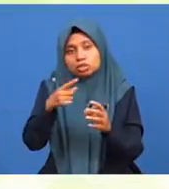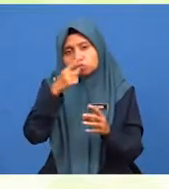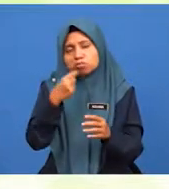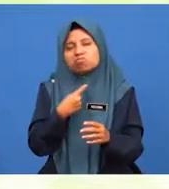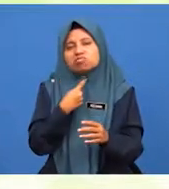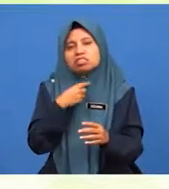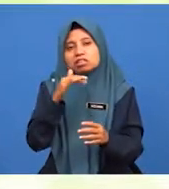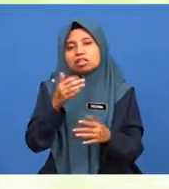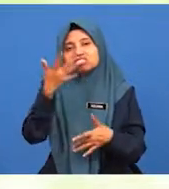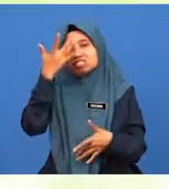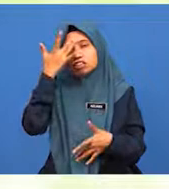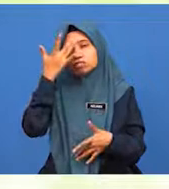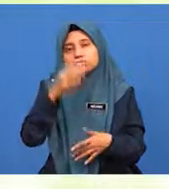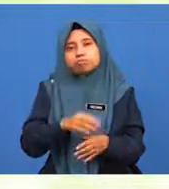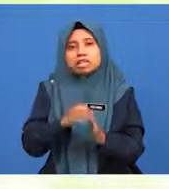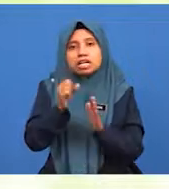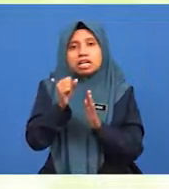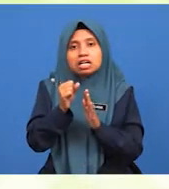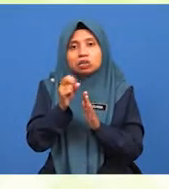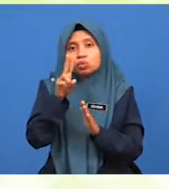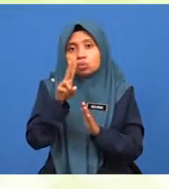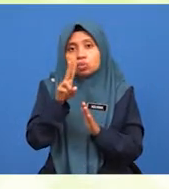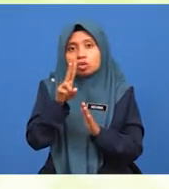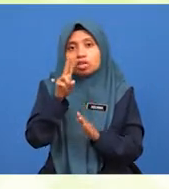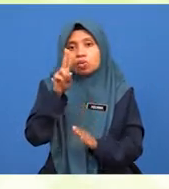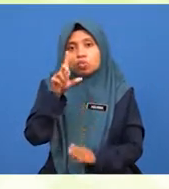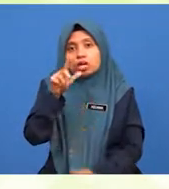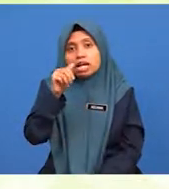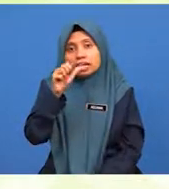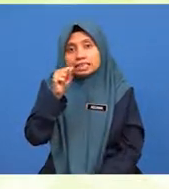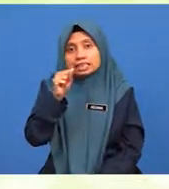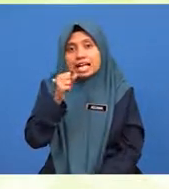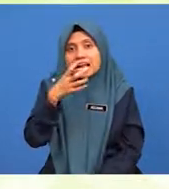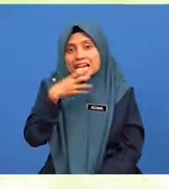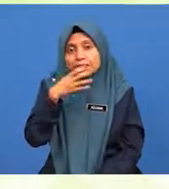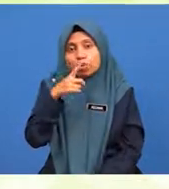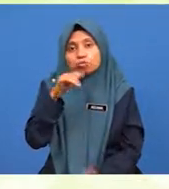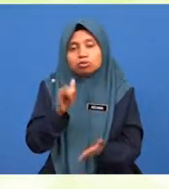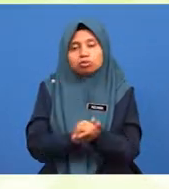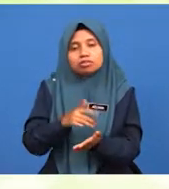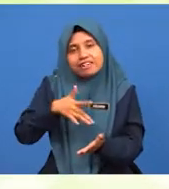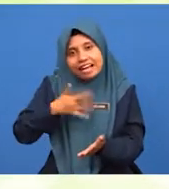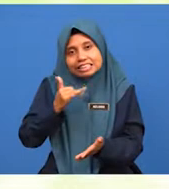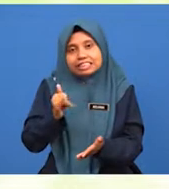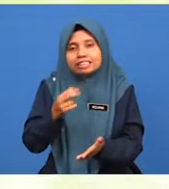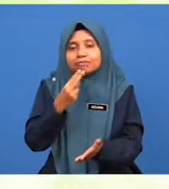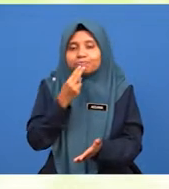Dua ulas limau. Dua ulas limau itu rasanya manis.